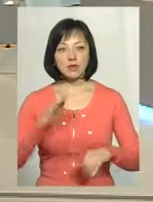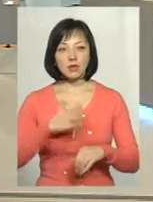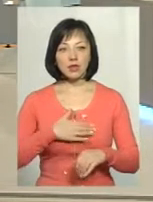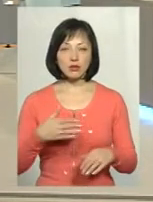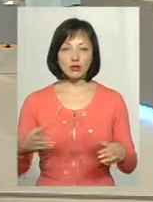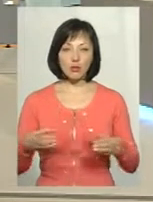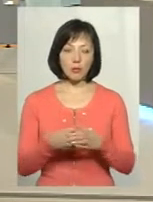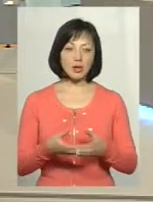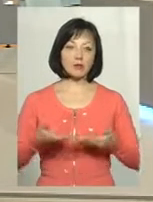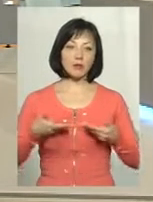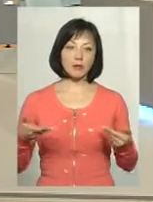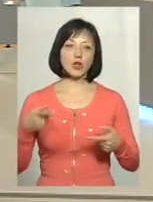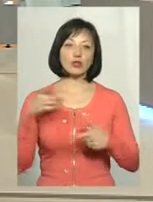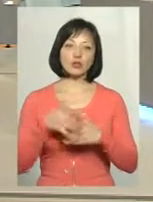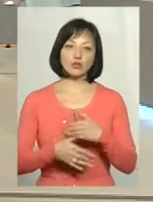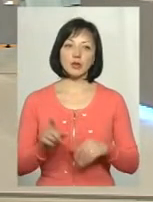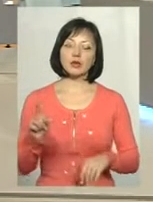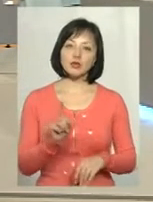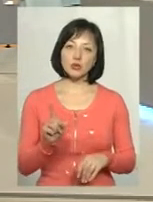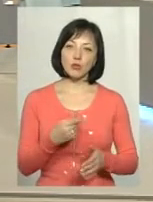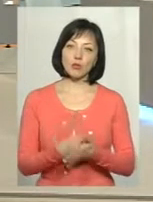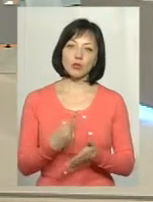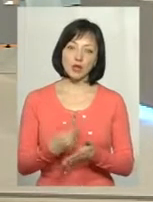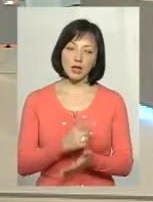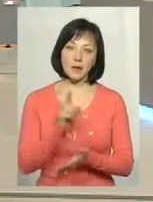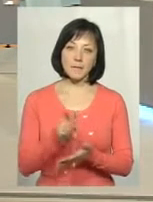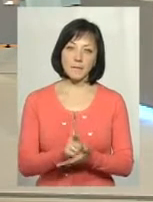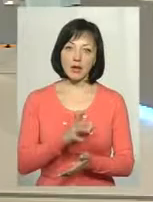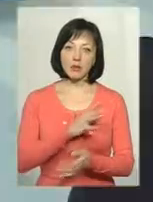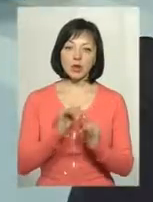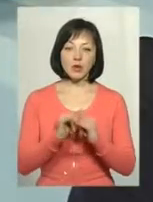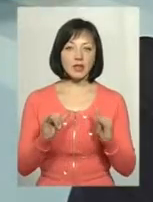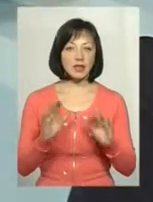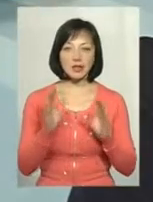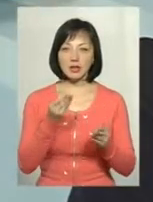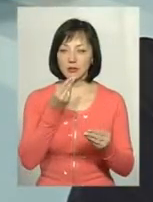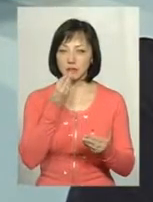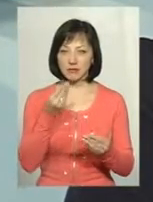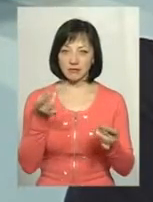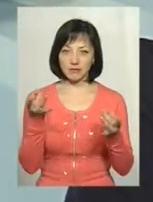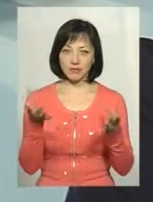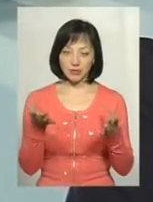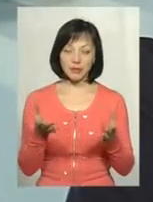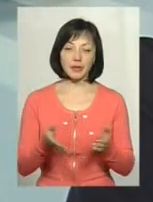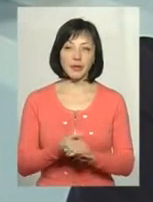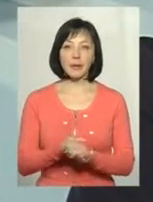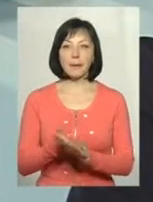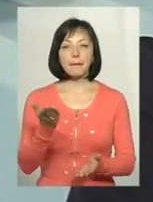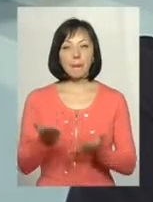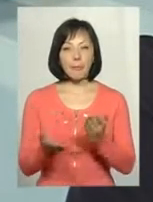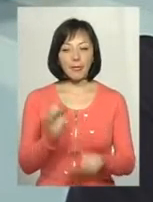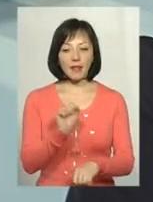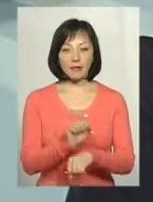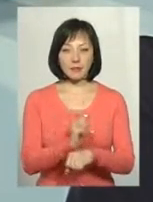тому що ми розуміємо, що бюджет має бути розвиваючим, не тільки бюджетом проїдання. Ну, якщо зупинитися,